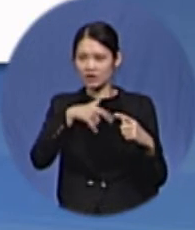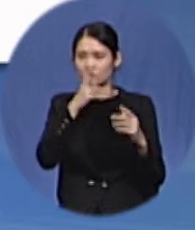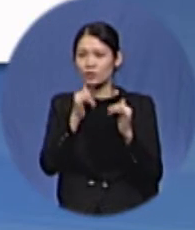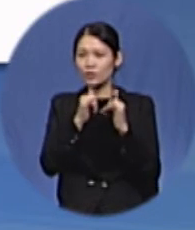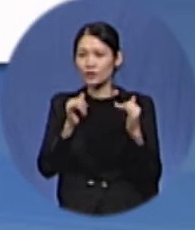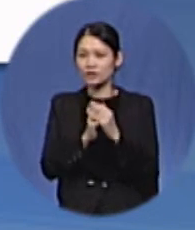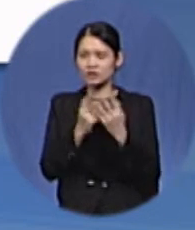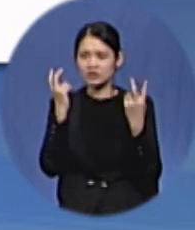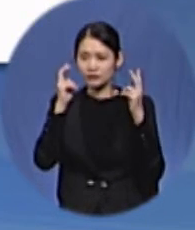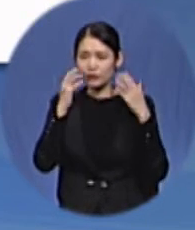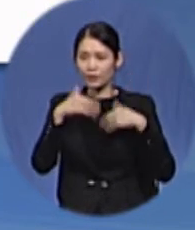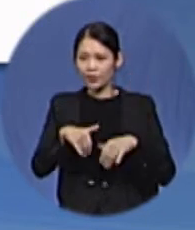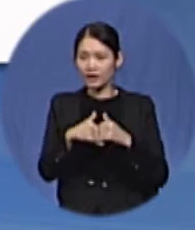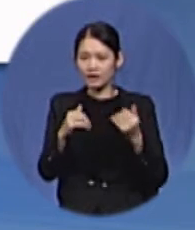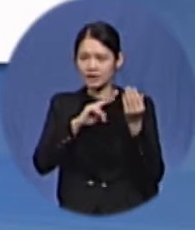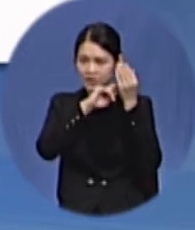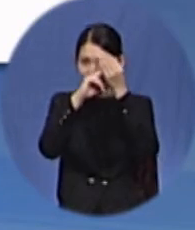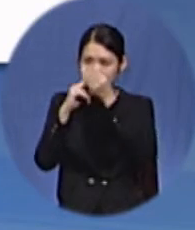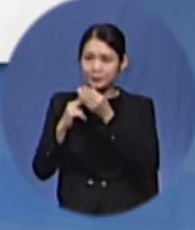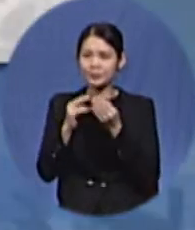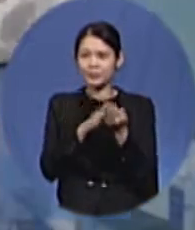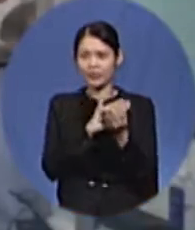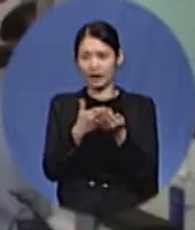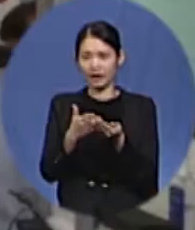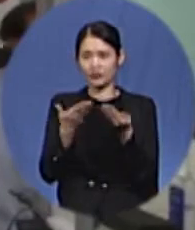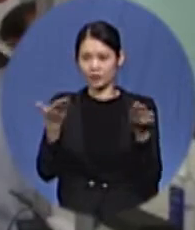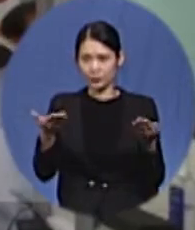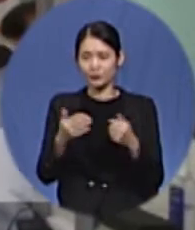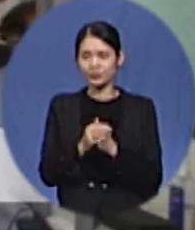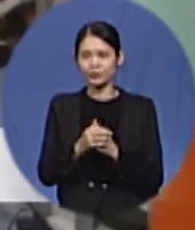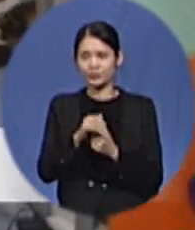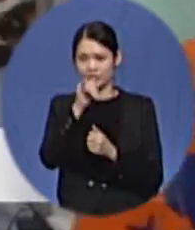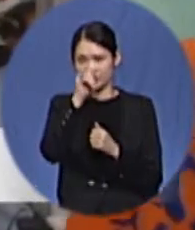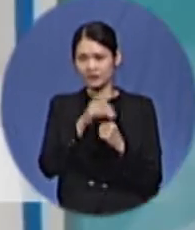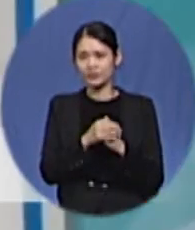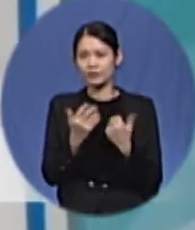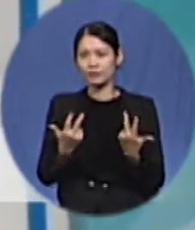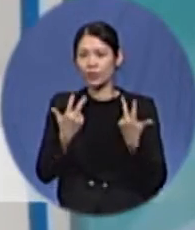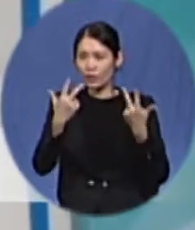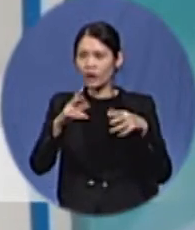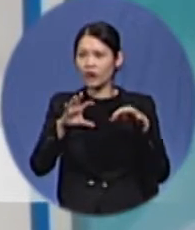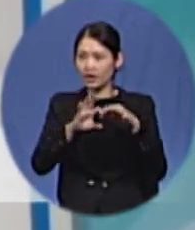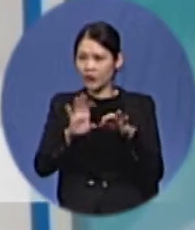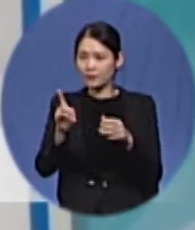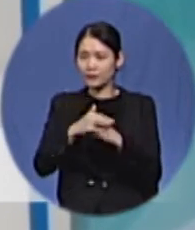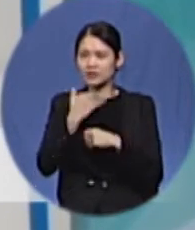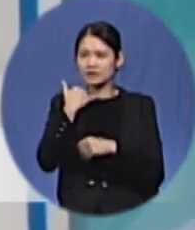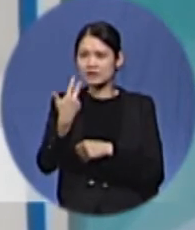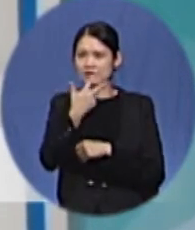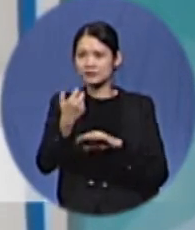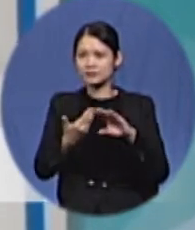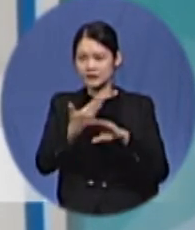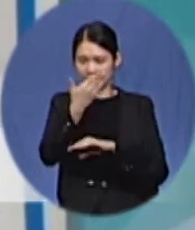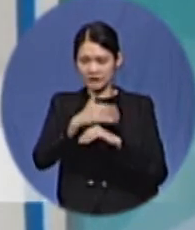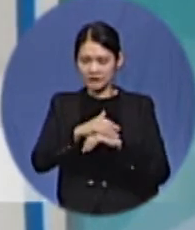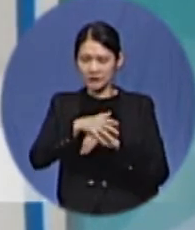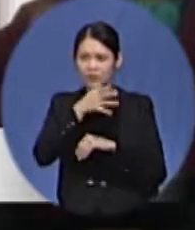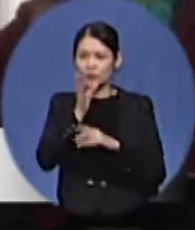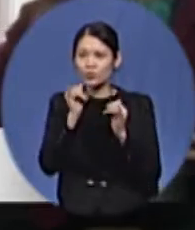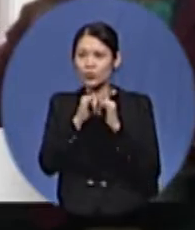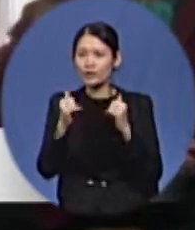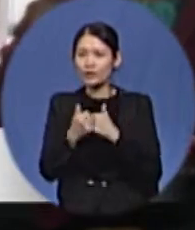대상으로 임의용 나눔 봉사를 실시했습니다. 이번 봉사에는 70세 이상 노인 80여 명이